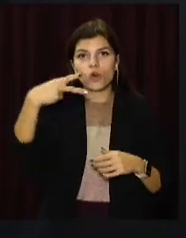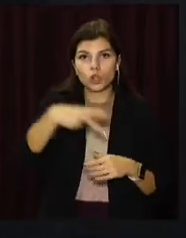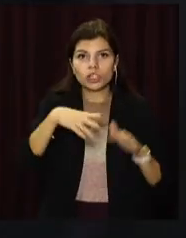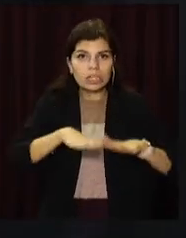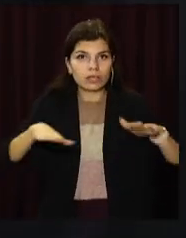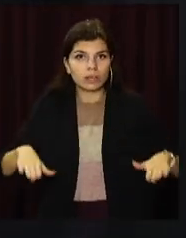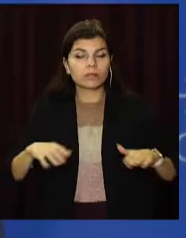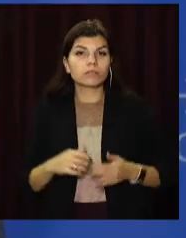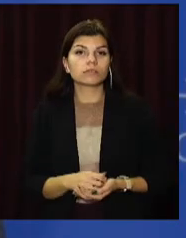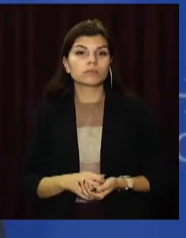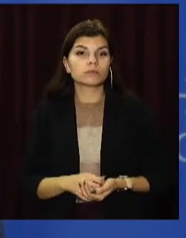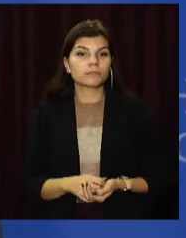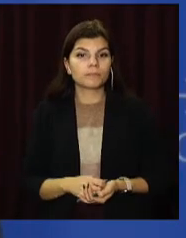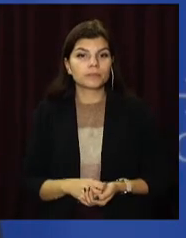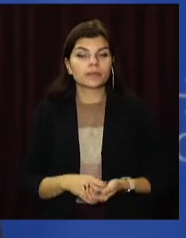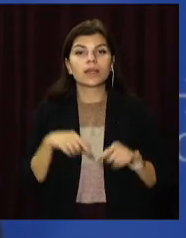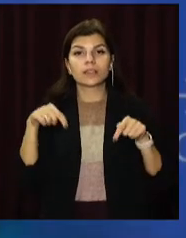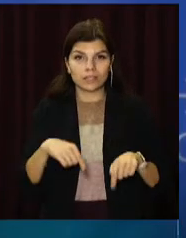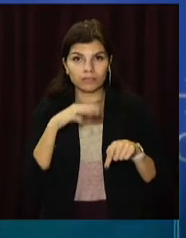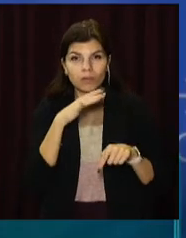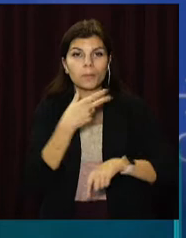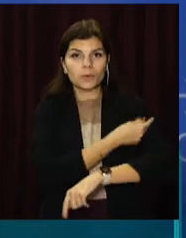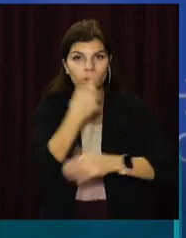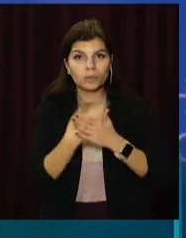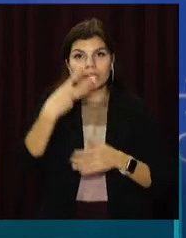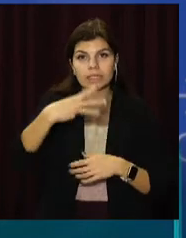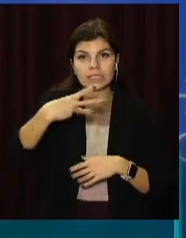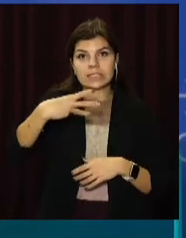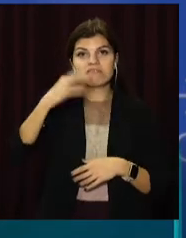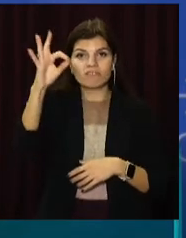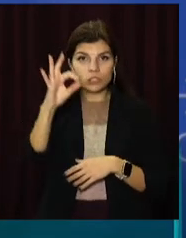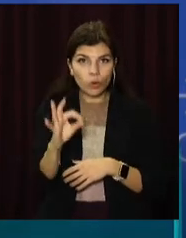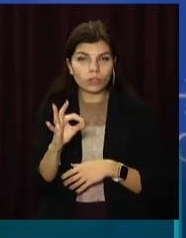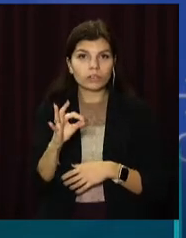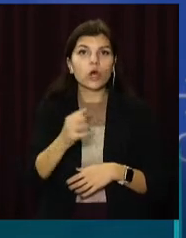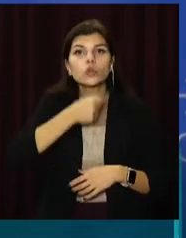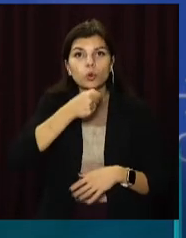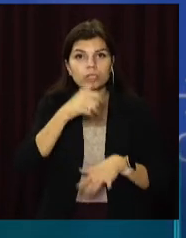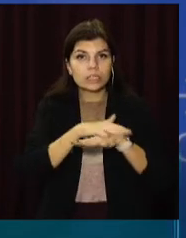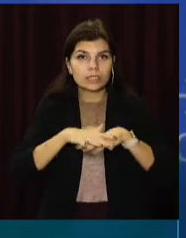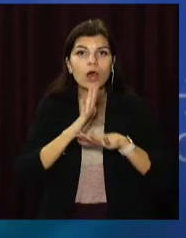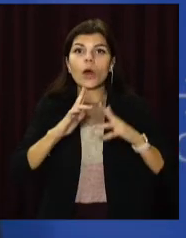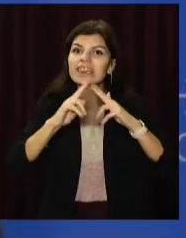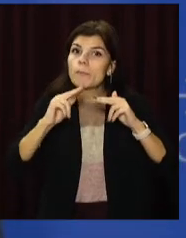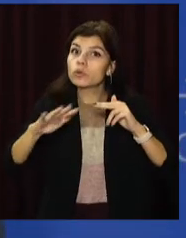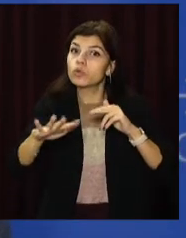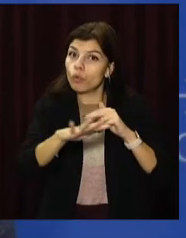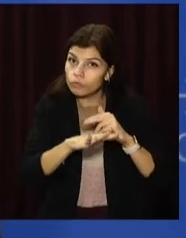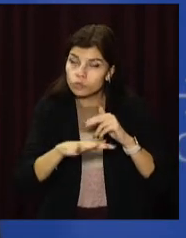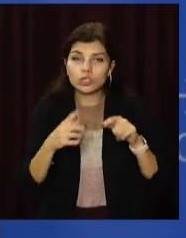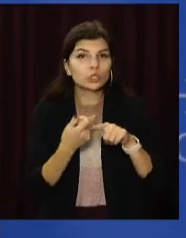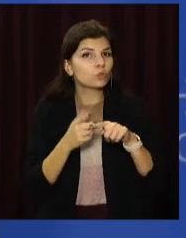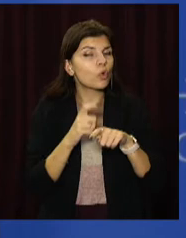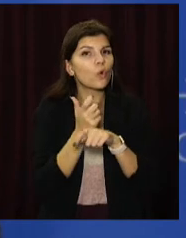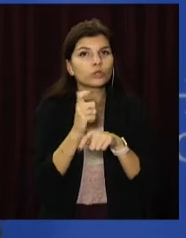дітей. На даний час вакциновано близько 30% дорослого населення Дніпропетровщини. Це